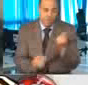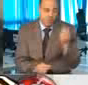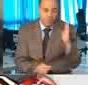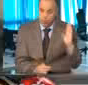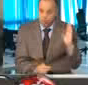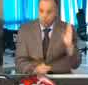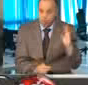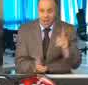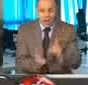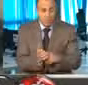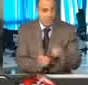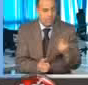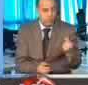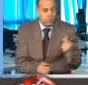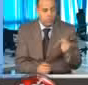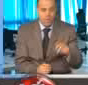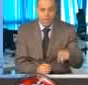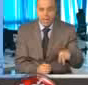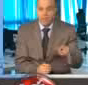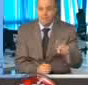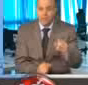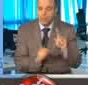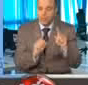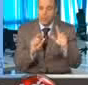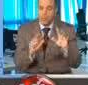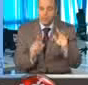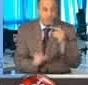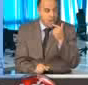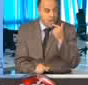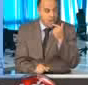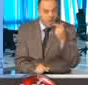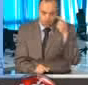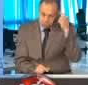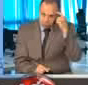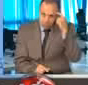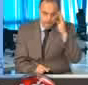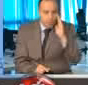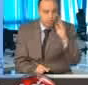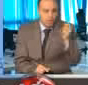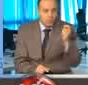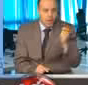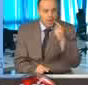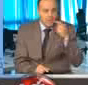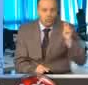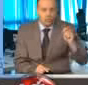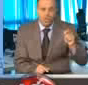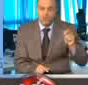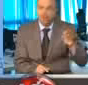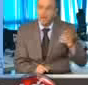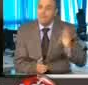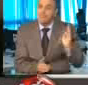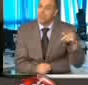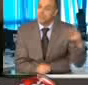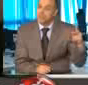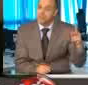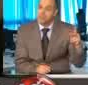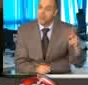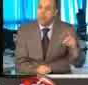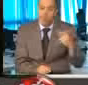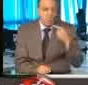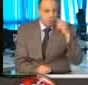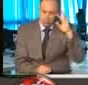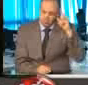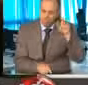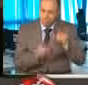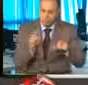الدولة وقانون المالية لسنة 17 و2000 من خلال النظر في ميزانية مجلس نواب الشعب، وسط موجة استياء